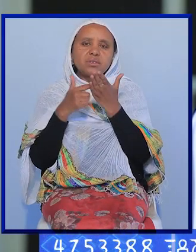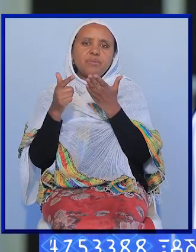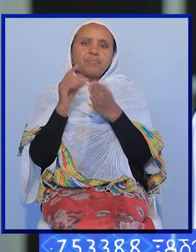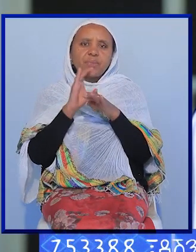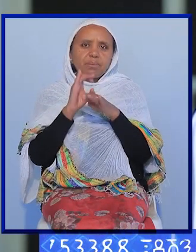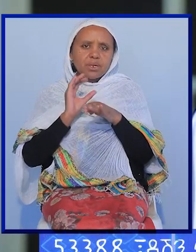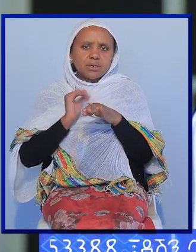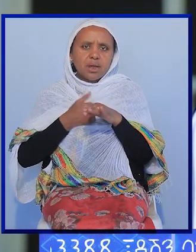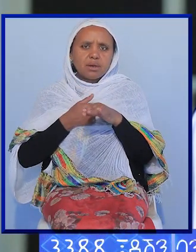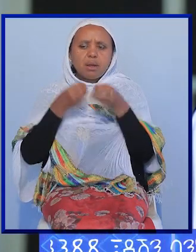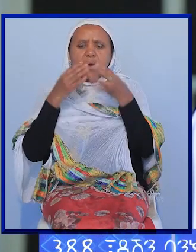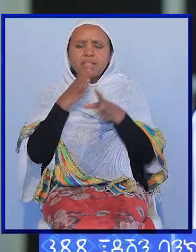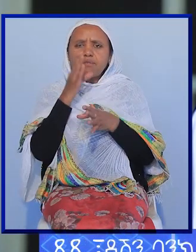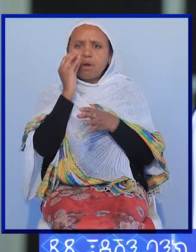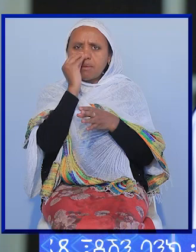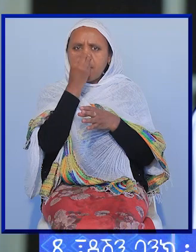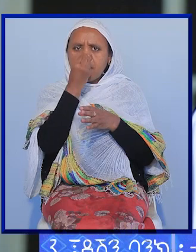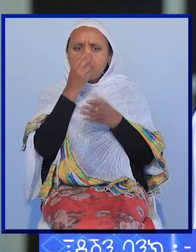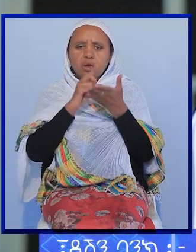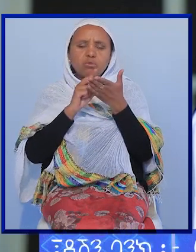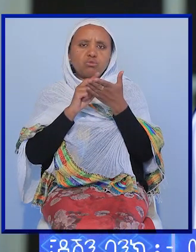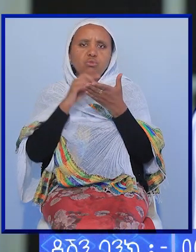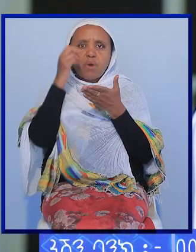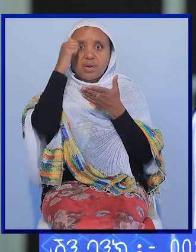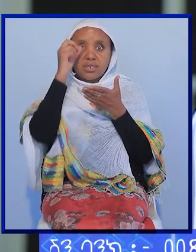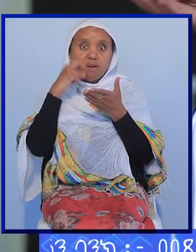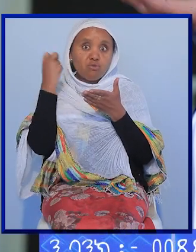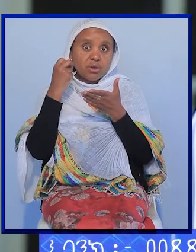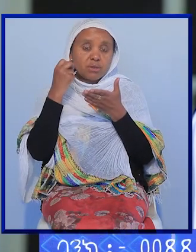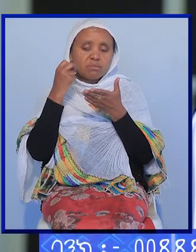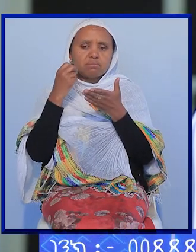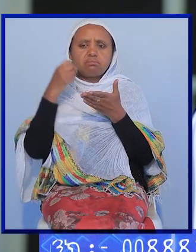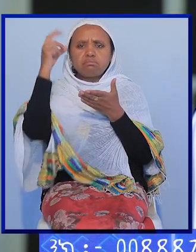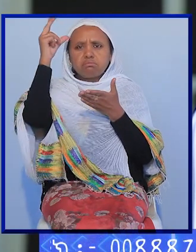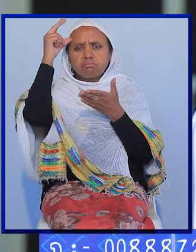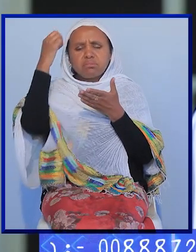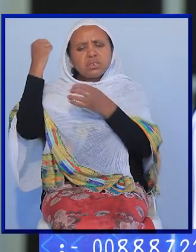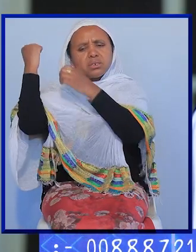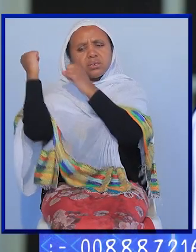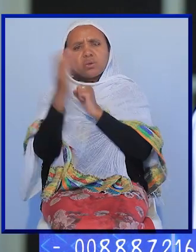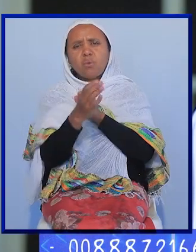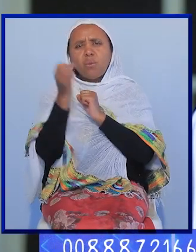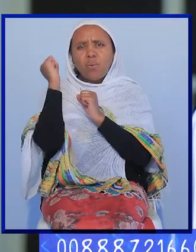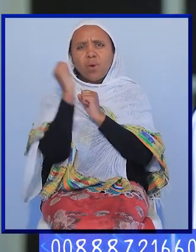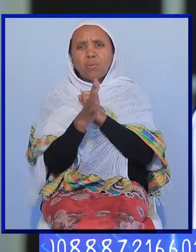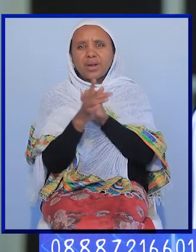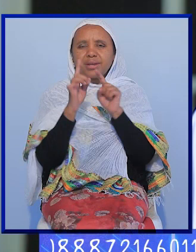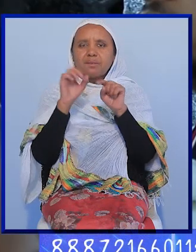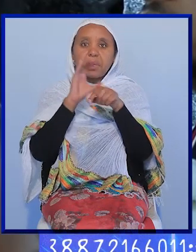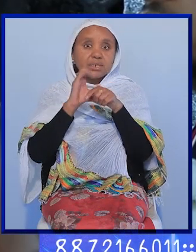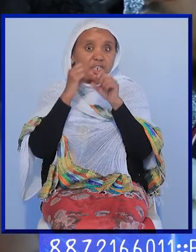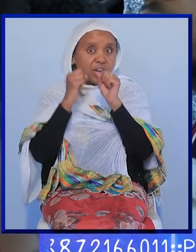ቤተ ክርስቲያን ማትረግፍ አበባ ነች። ቅዱስ ዮሐንስ አፈወርቅ እንዳለው ዲያብሎስ ሊያጠፋት ዝናሩን ሁሉ ወረወረ፣ ግን አጠፋት? ቻላት? ቤተ